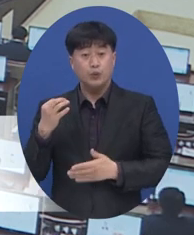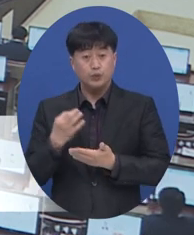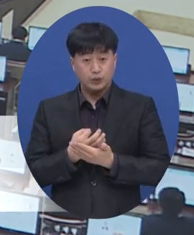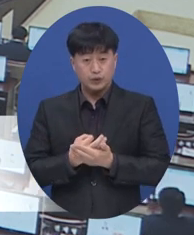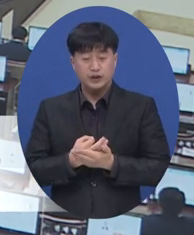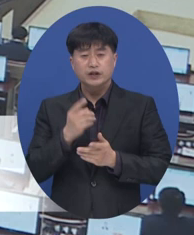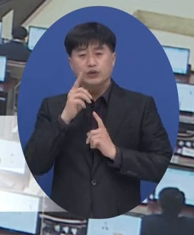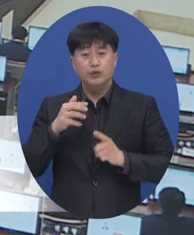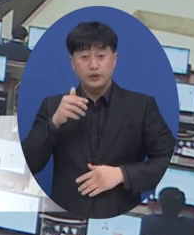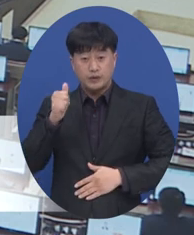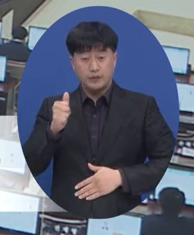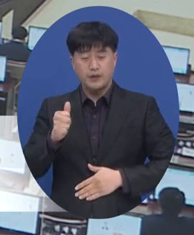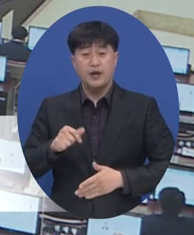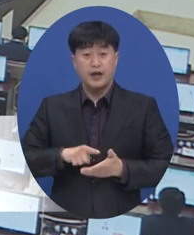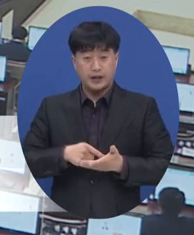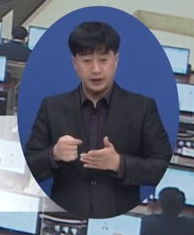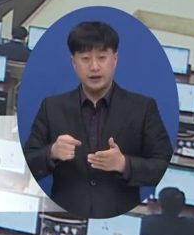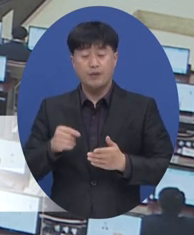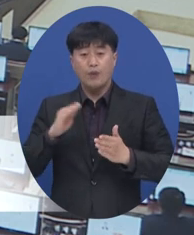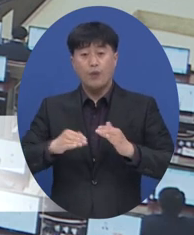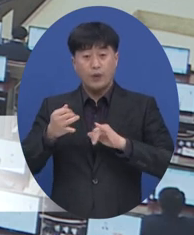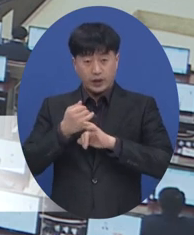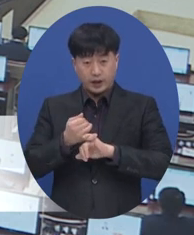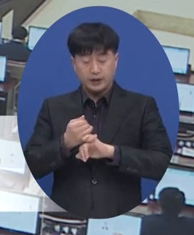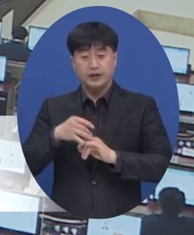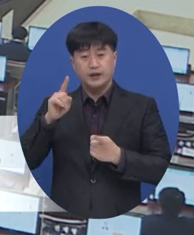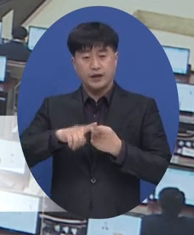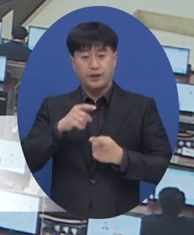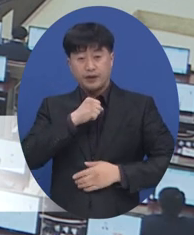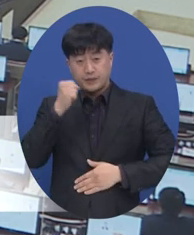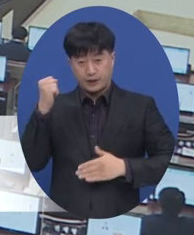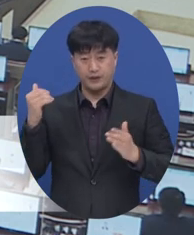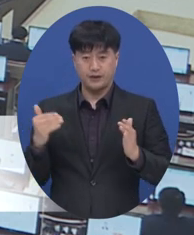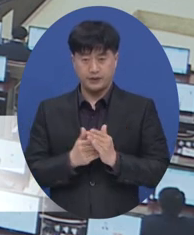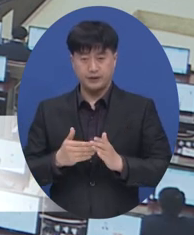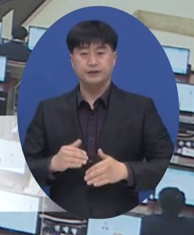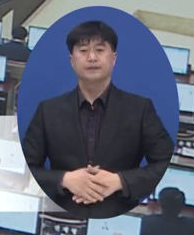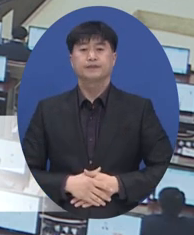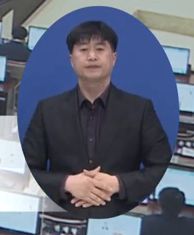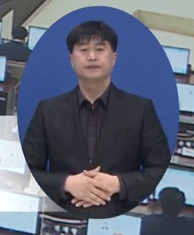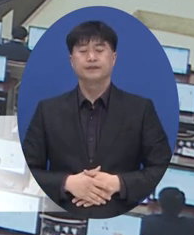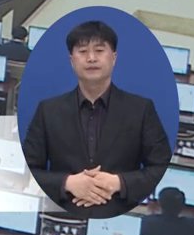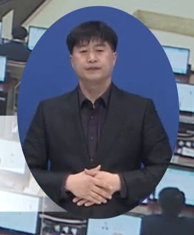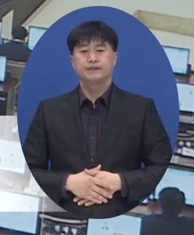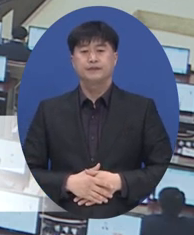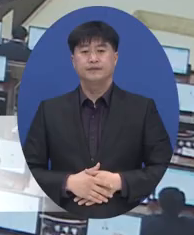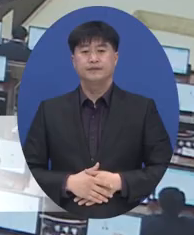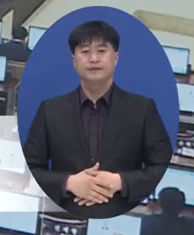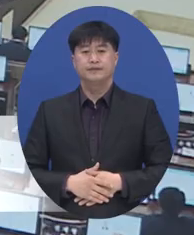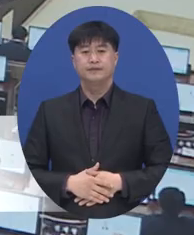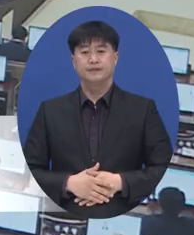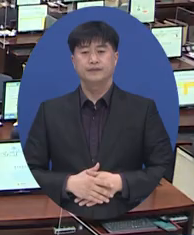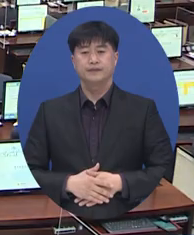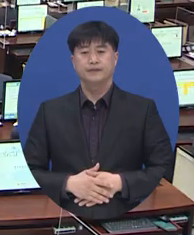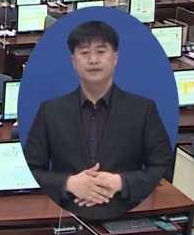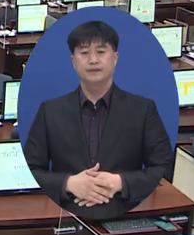경기도지사의 핵심 공약 사업 예산이 원안대로 통과됐습니다. 자세한 내용 최지영 기자 리포트 함께 보시죠.